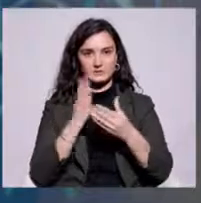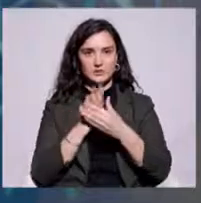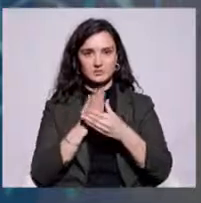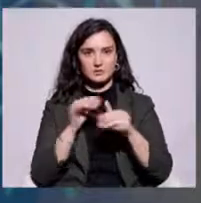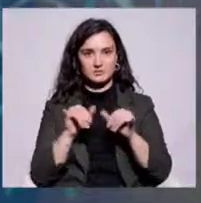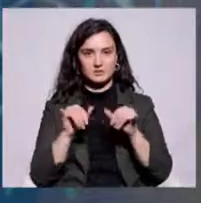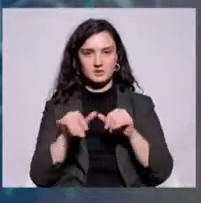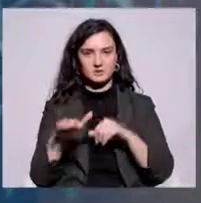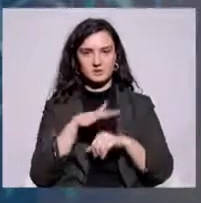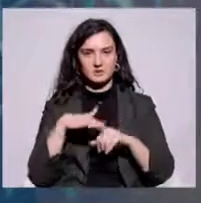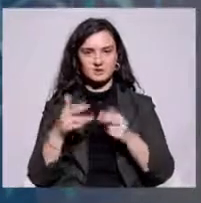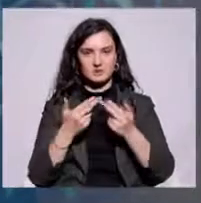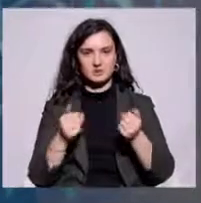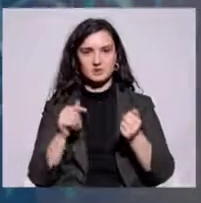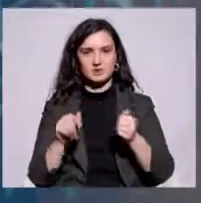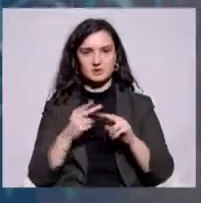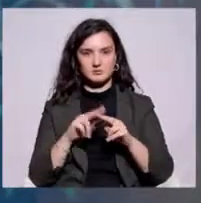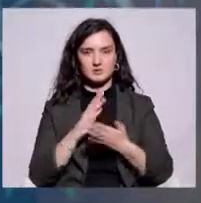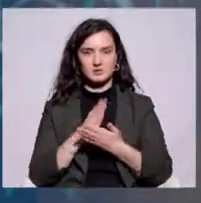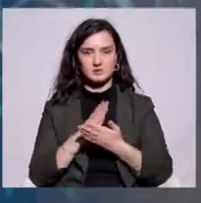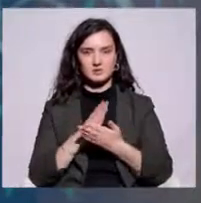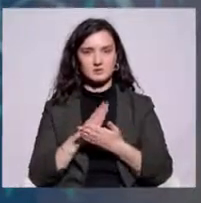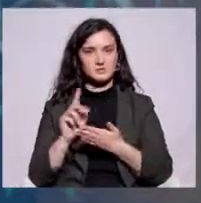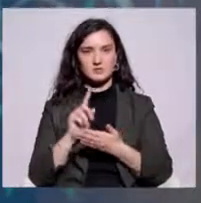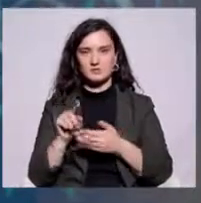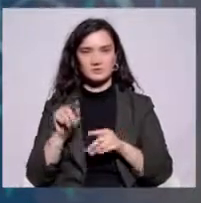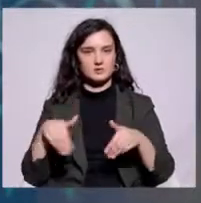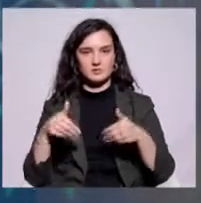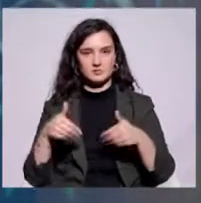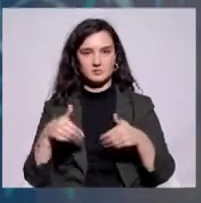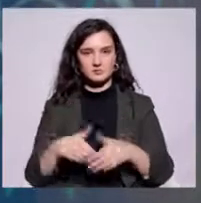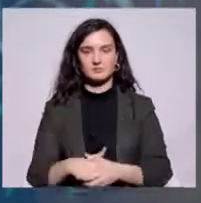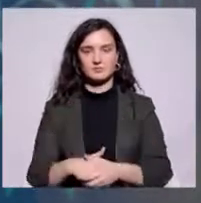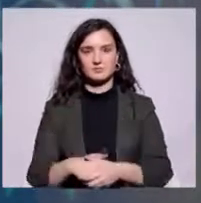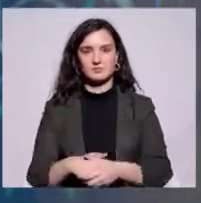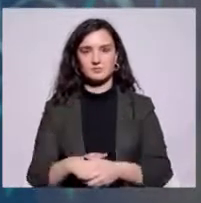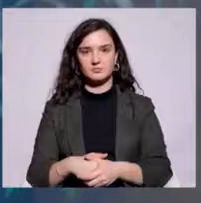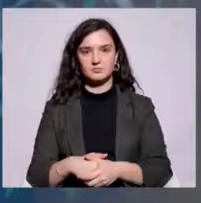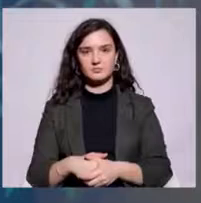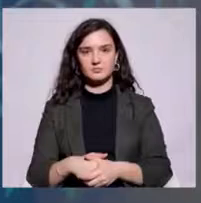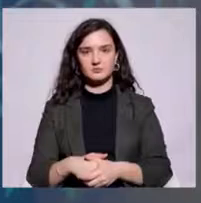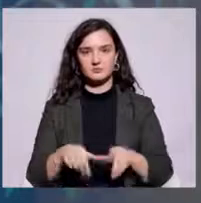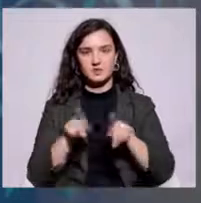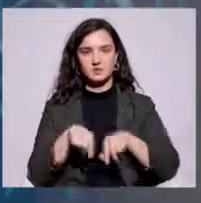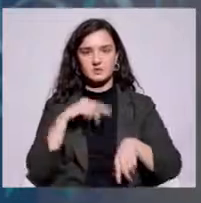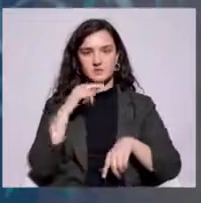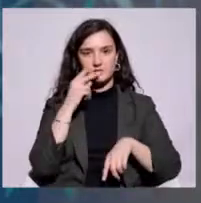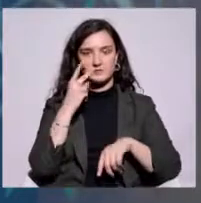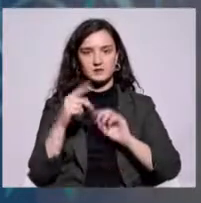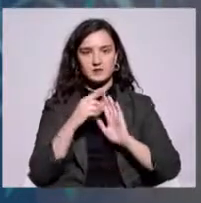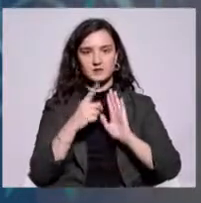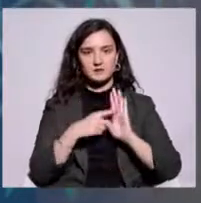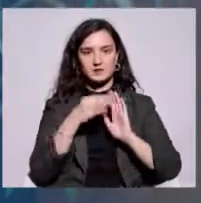the desk? Yes, there is. No, there is not. ასევე დავაკვირდეთ